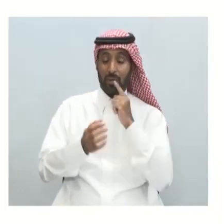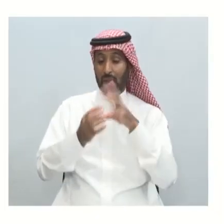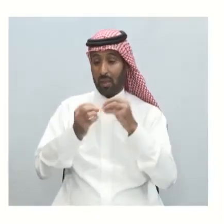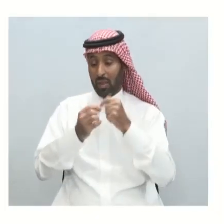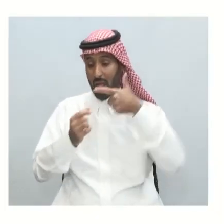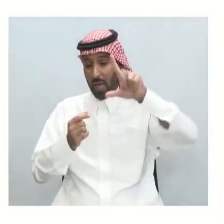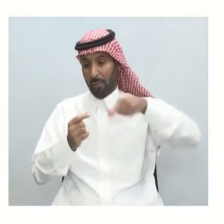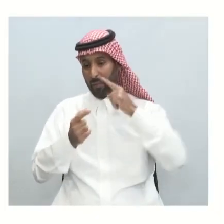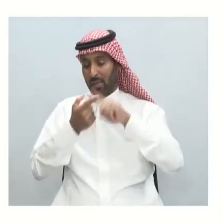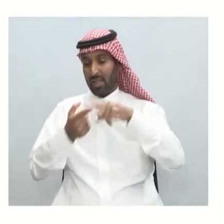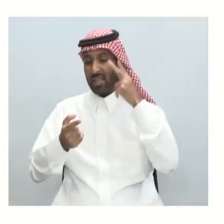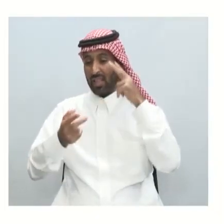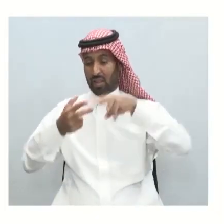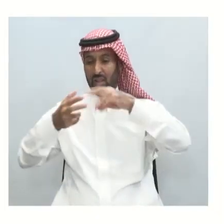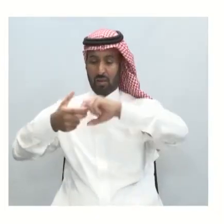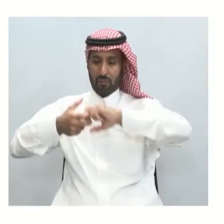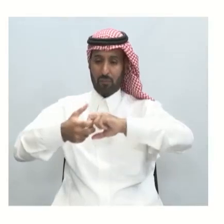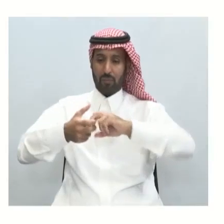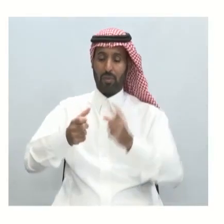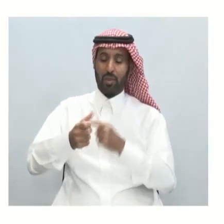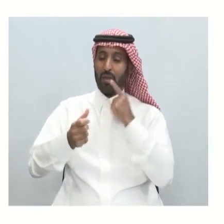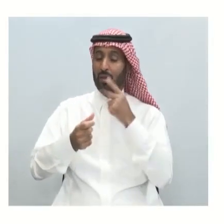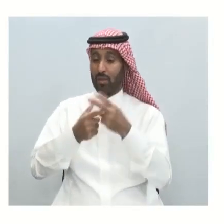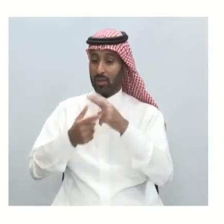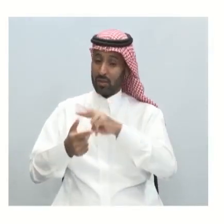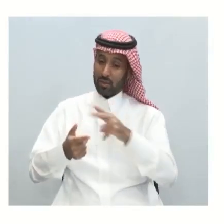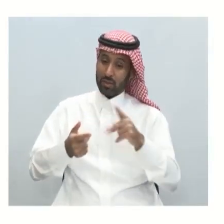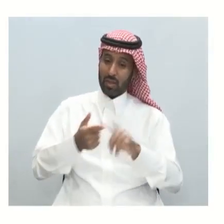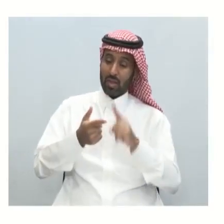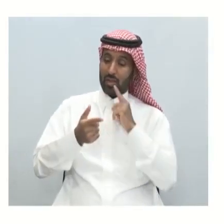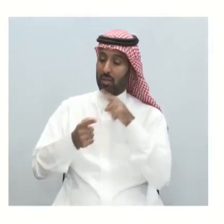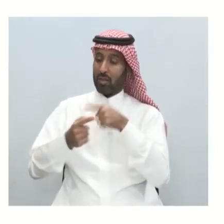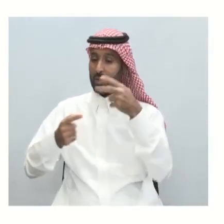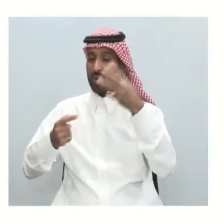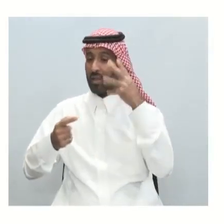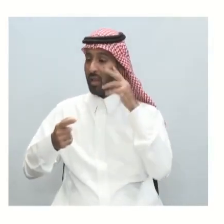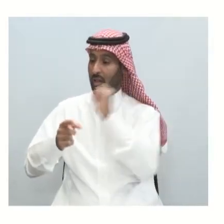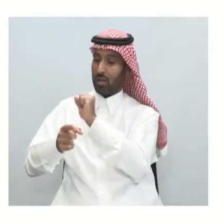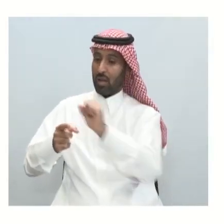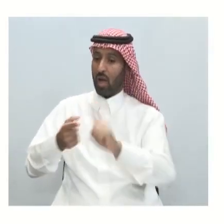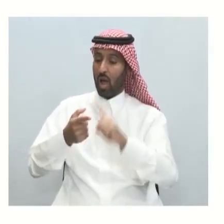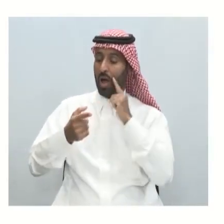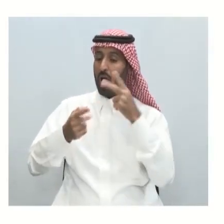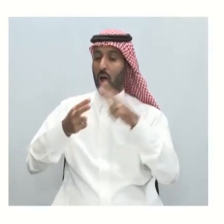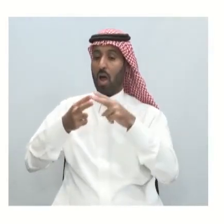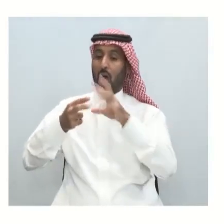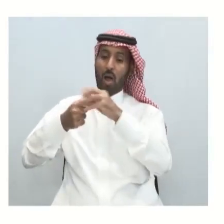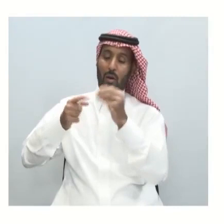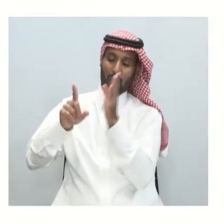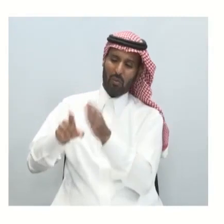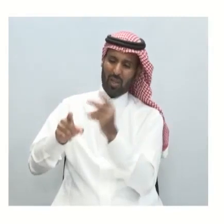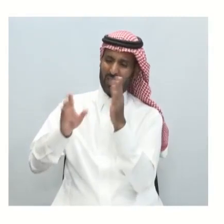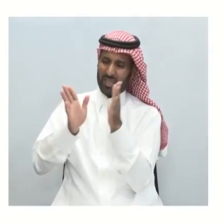الرابطه القطبيه ثنائيه القطب الروابط التساهميه تحدد لي بها ثلاثه اشياء القطبيه الجزيئيه